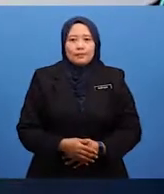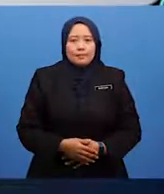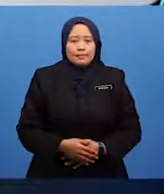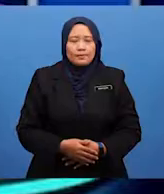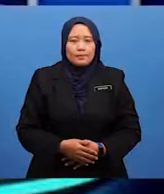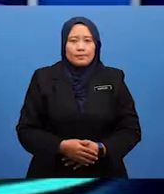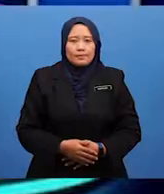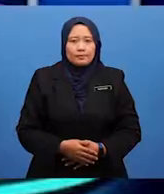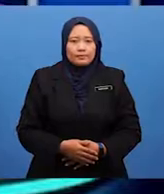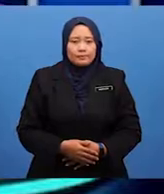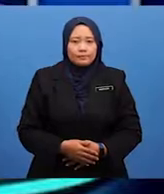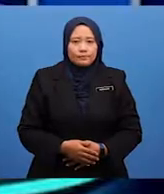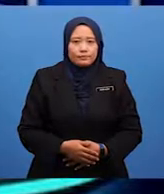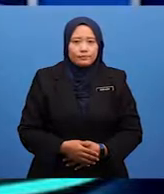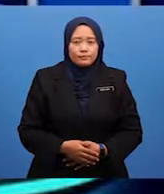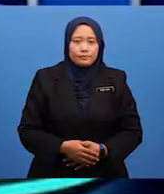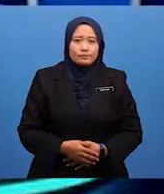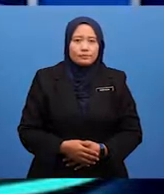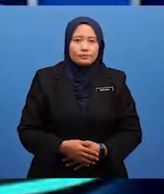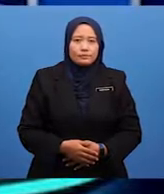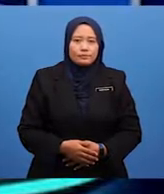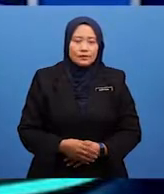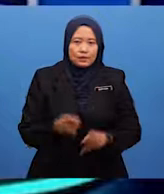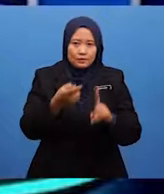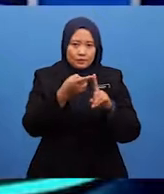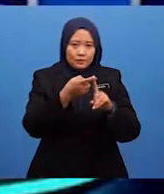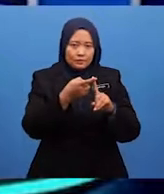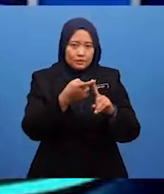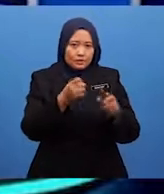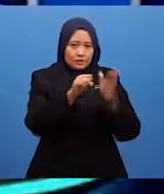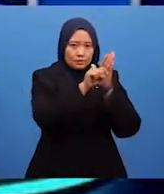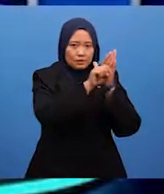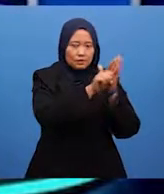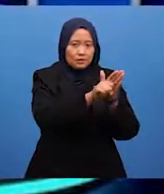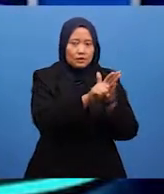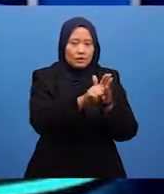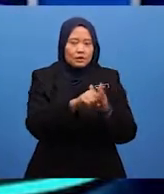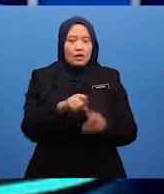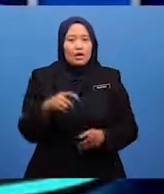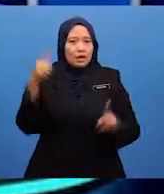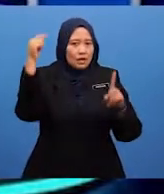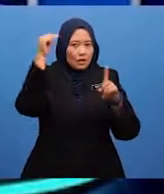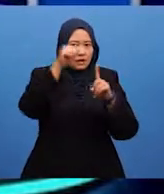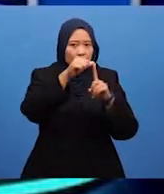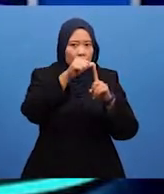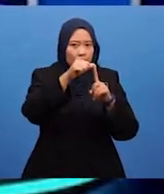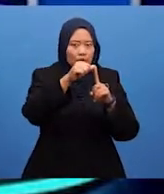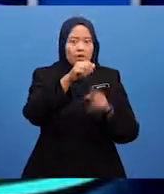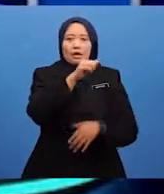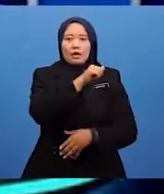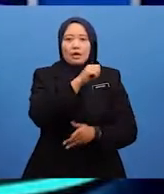jurutera lukisan teknik dilukis daripada semua Arah pandangan atau juga dikenali sebagai pandangan